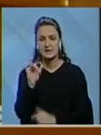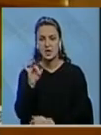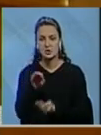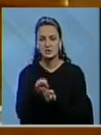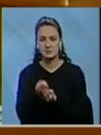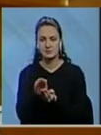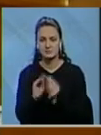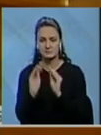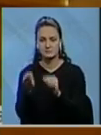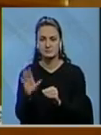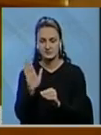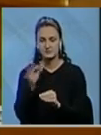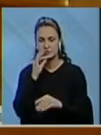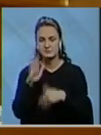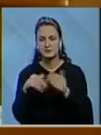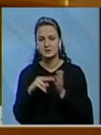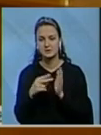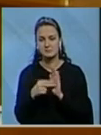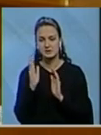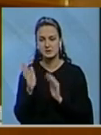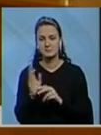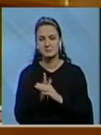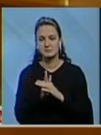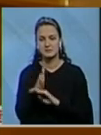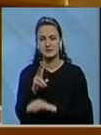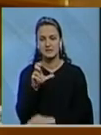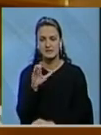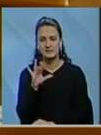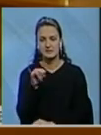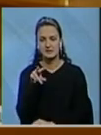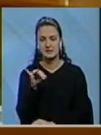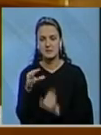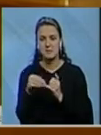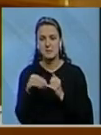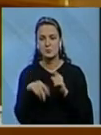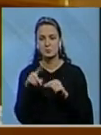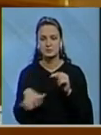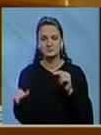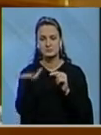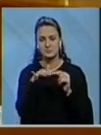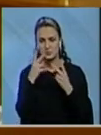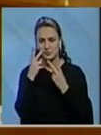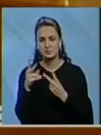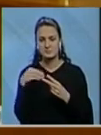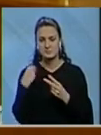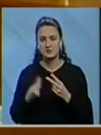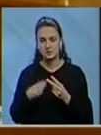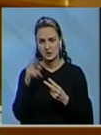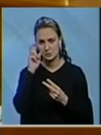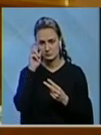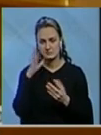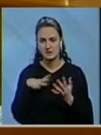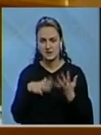საფლავს. ამის შემდეგ კი უკვე დაგეგმილია სტუმრობა ლევილში, ლევილის მამულის მონახულება. საფრანგეთის